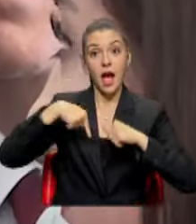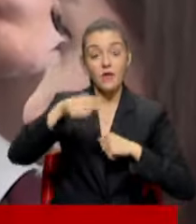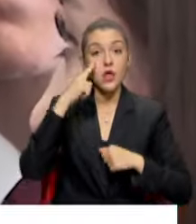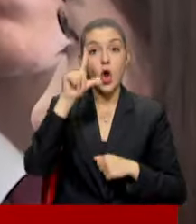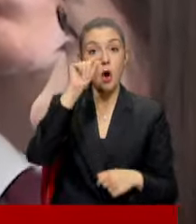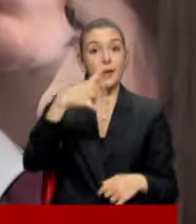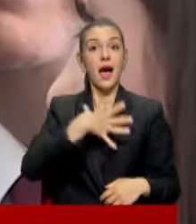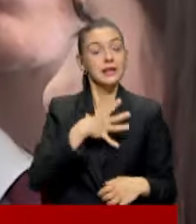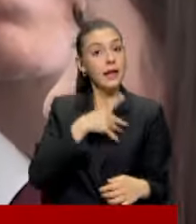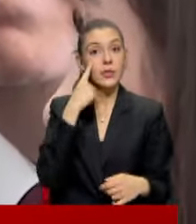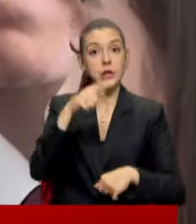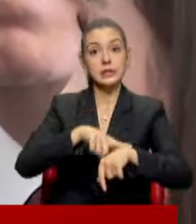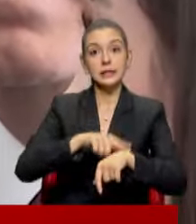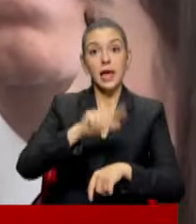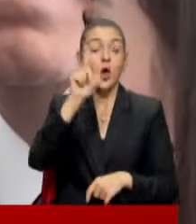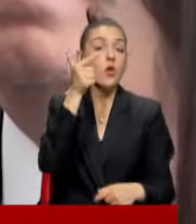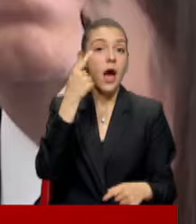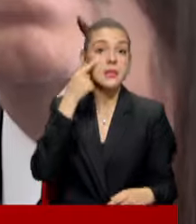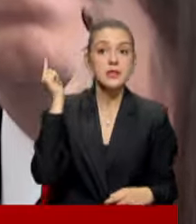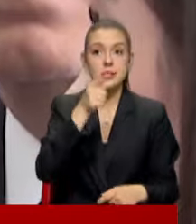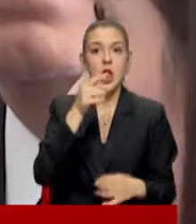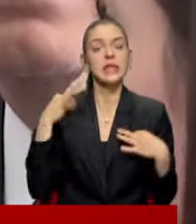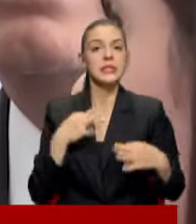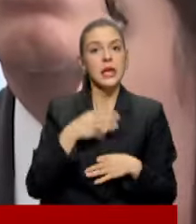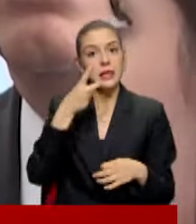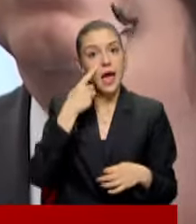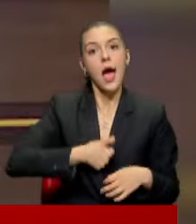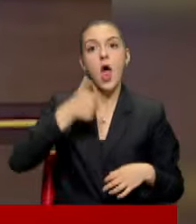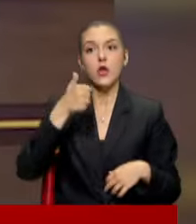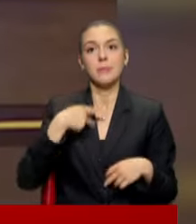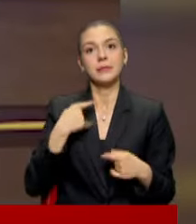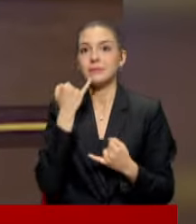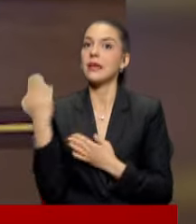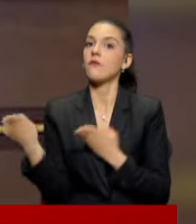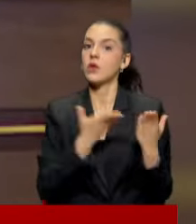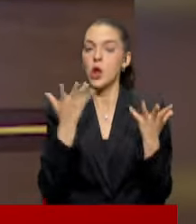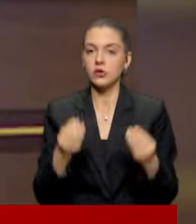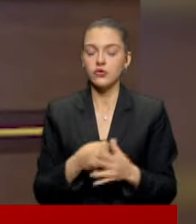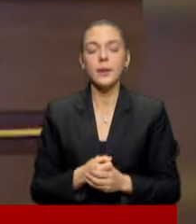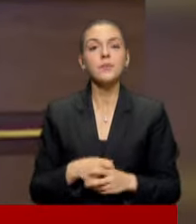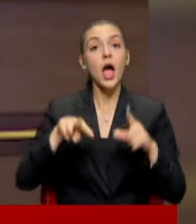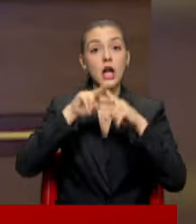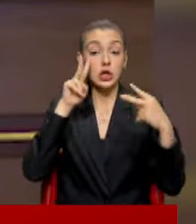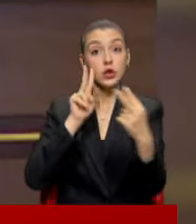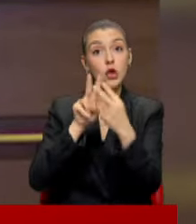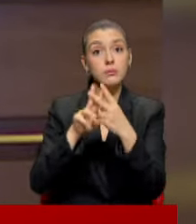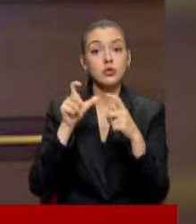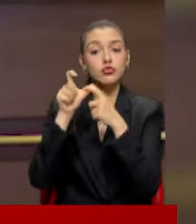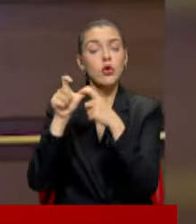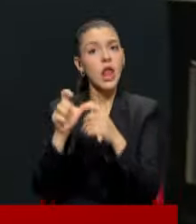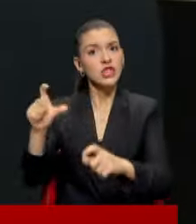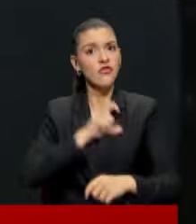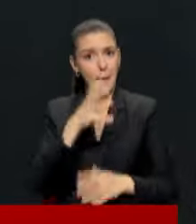günü saat 16'da Sayın Cumhurbaşkanını genel merkezimizde ağırlayacağız Akşener görüşmesine dair sorular yanıt Beklerken